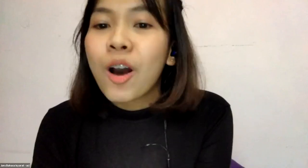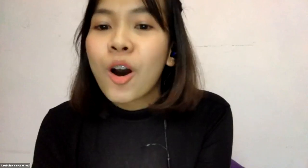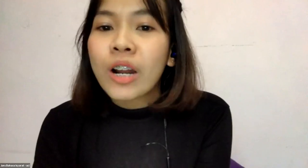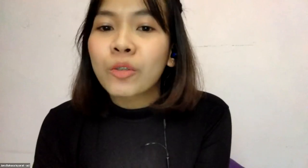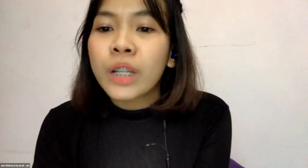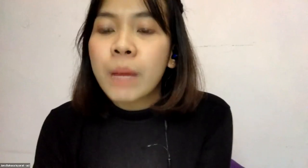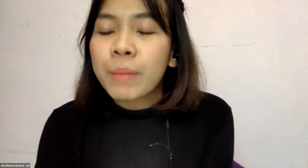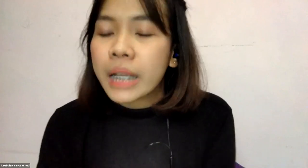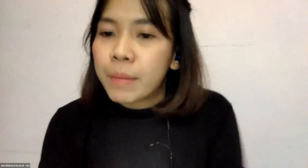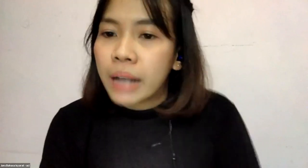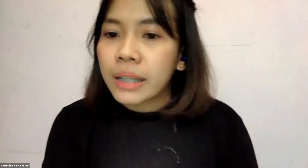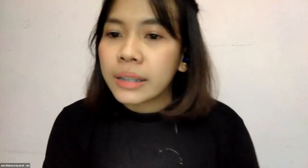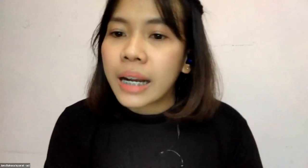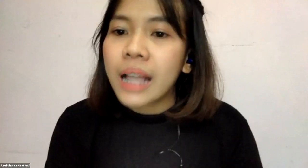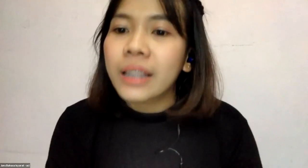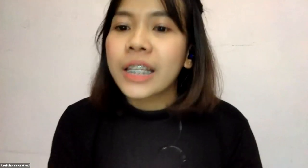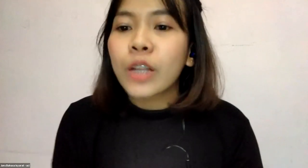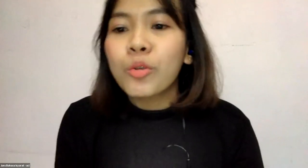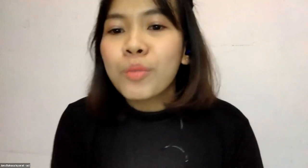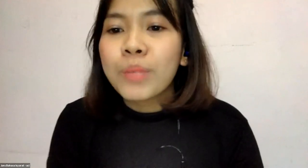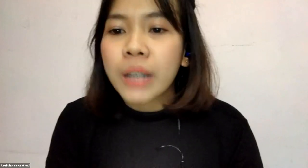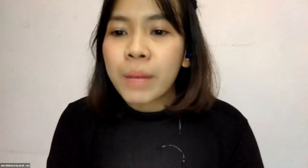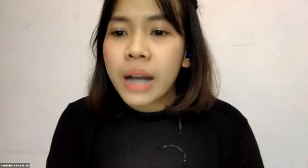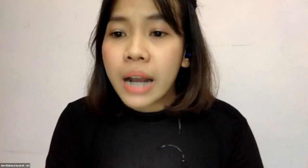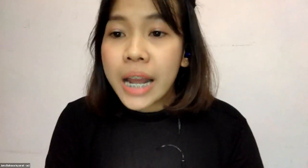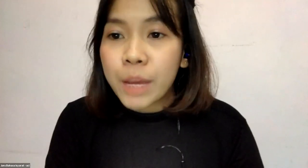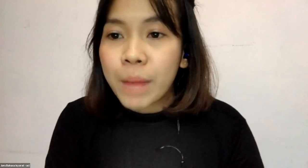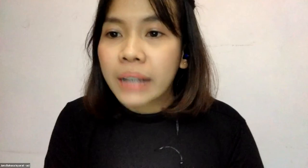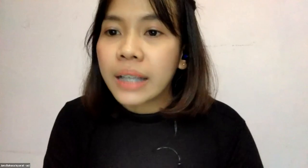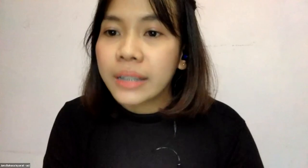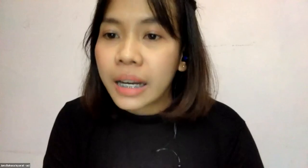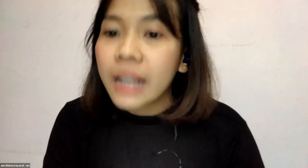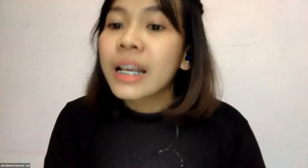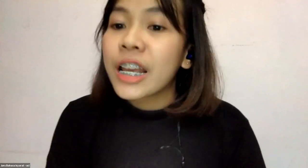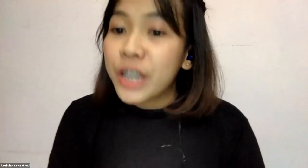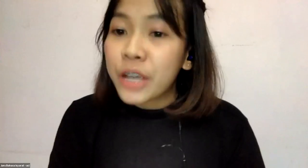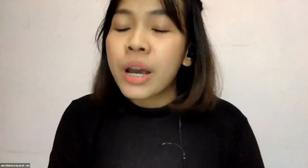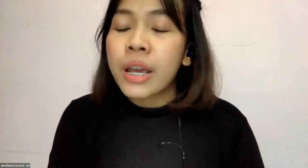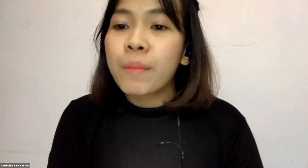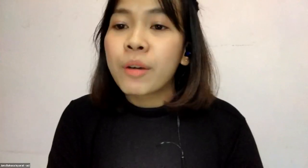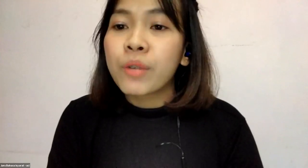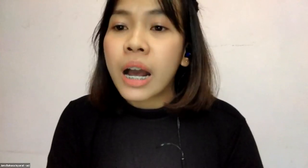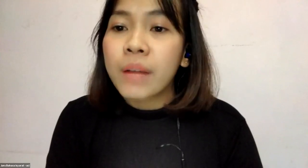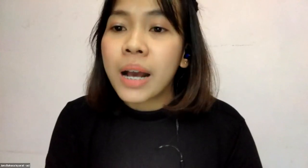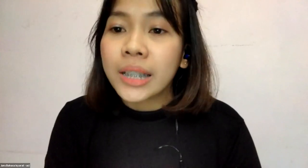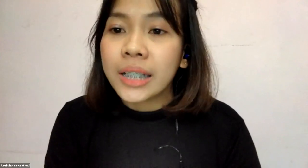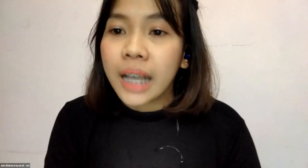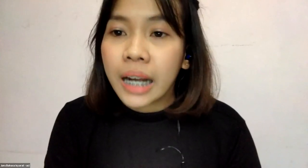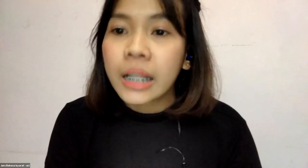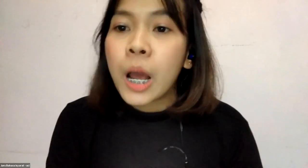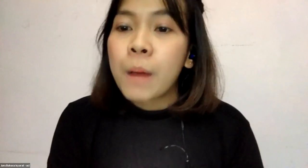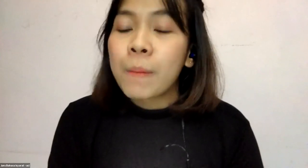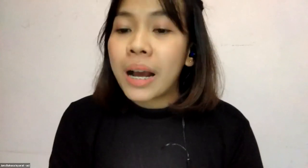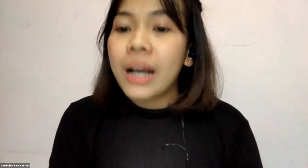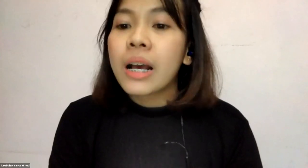karena orang tuli yang memiliki bahasa isyarat dia tunggu bersama dengan adanya bahasa isyarat dia juga yang menggunakan bahasa